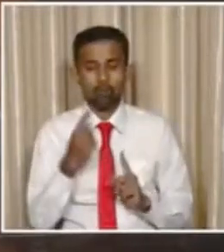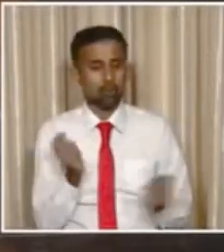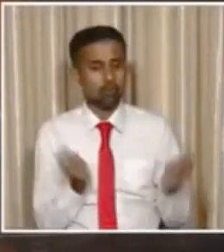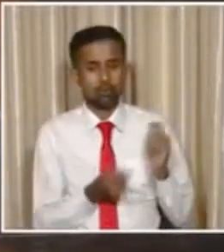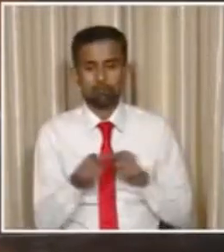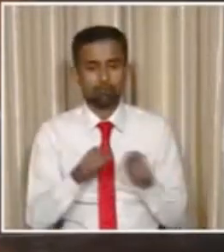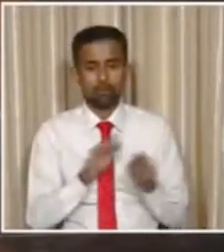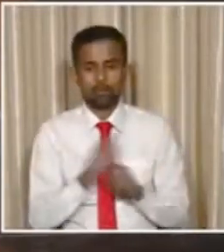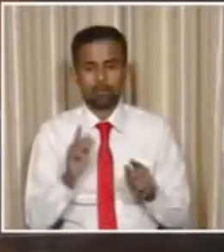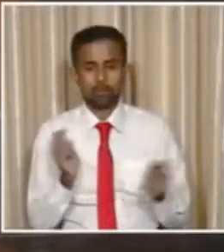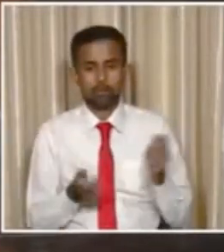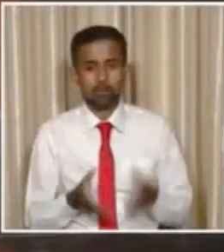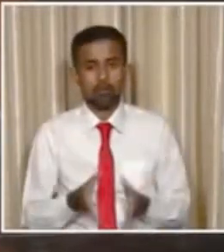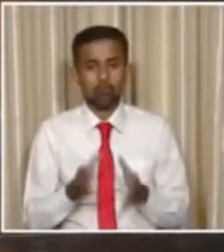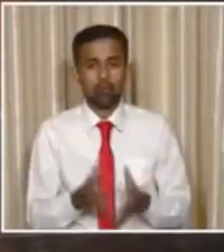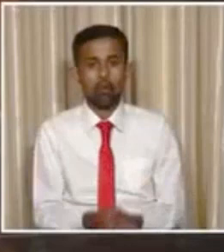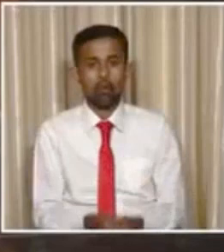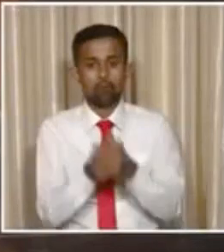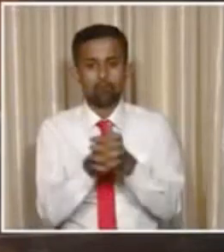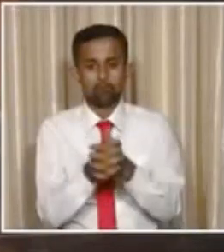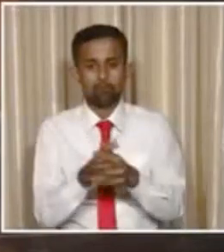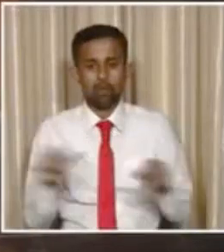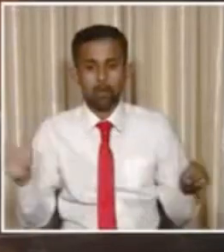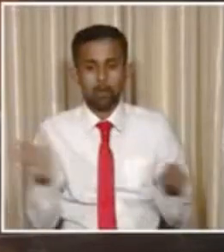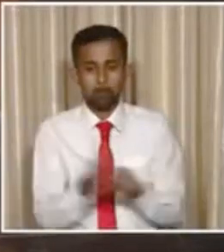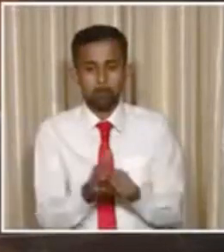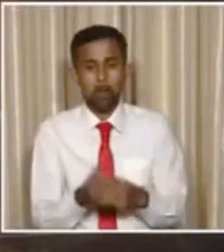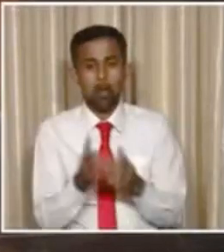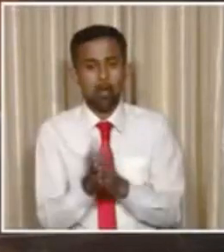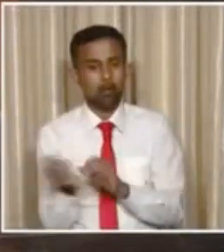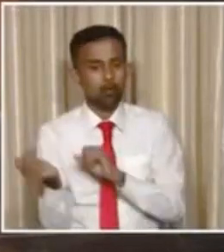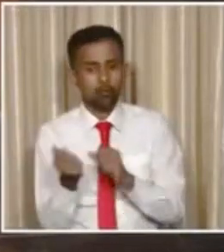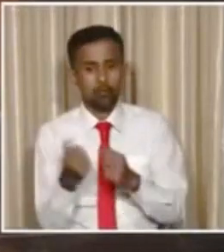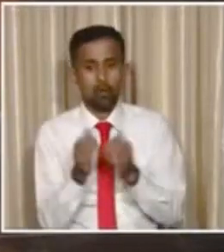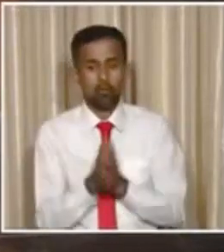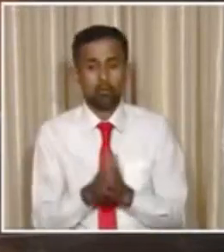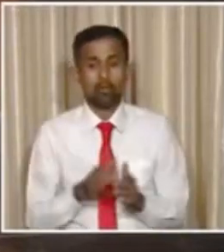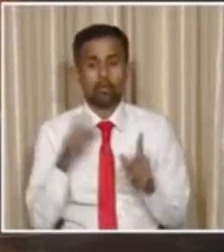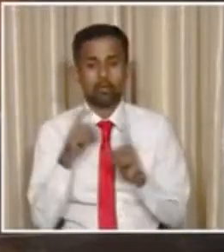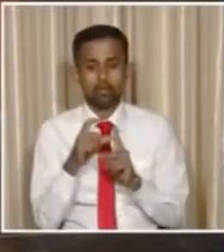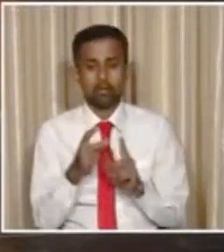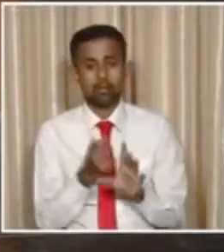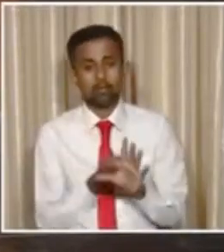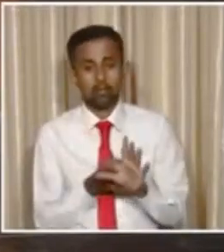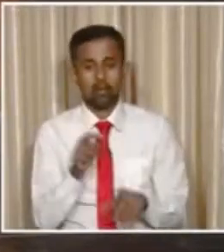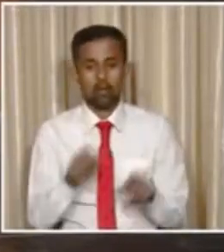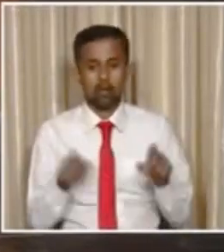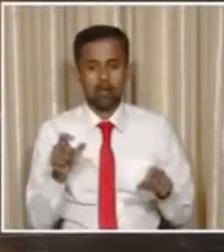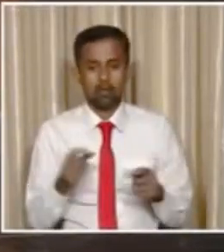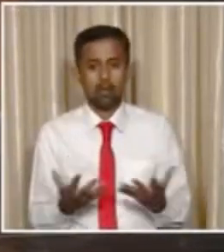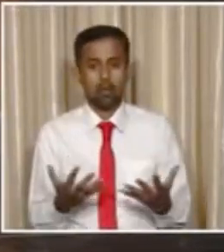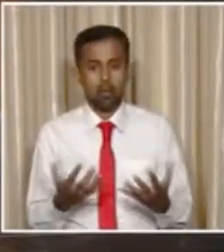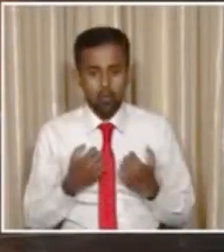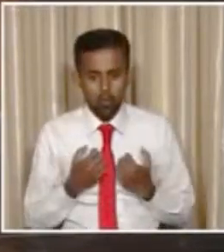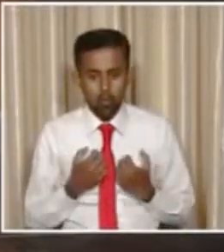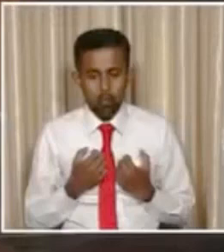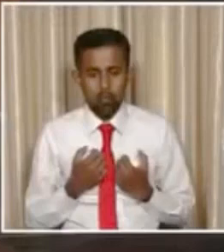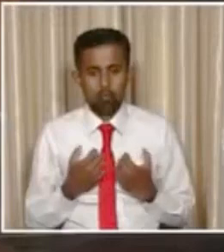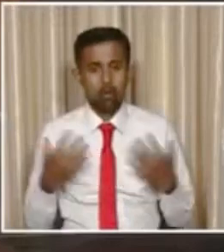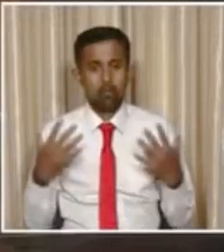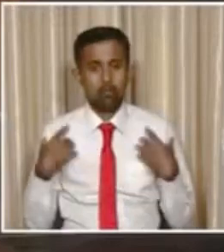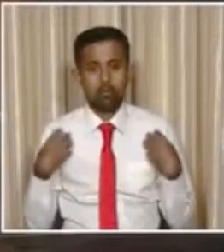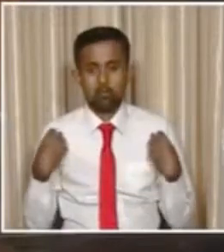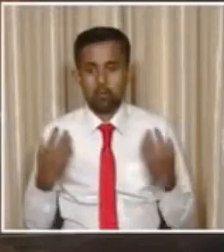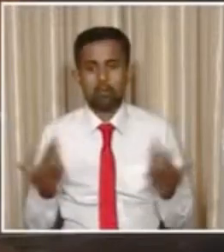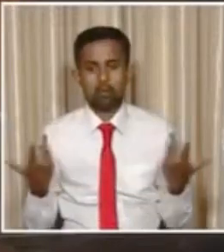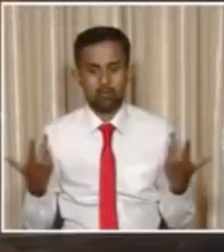විතරක් නෙවෙයි ක්‍රිකට් ෆුට්බෝල් වොලිබෝල් එල්ලේ හැම දෙයක්ම කරන්න ඕනේ අපේ දිස්ත්‍රික්ක වල දක්ෂ තරුණයෝ ඉන්න හැබැයි ඒකට අවශ්‍ය ඒ රිසෝර්සස් නැති එක